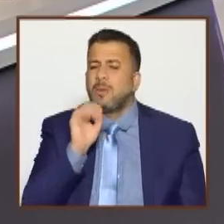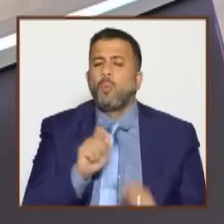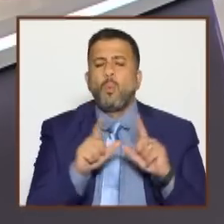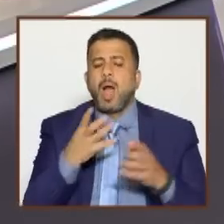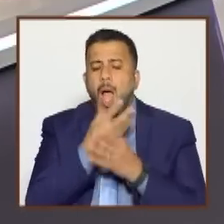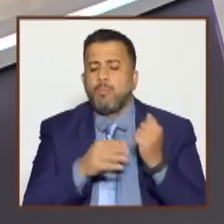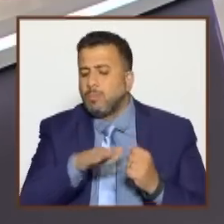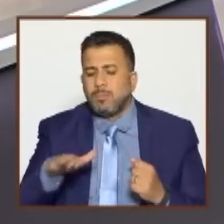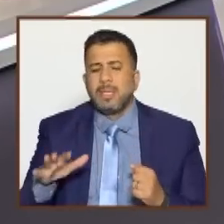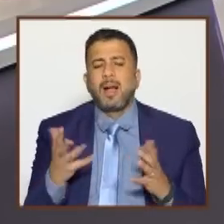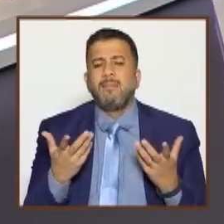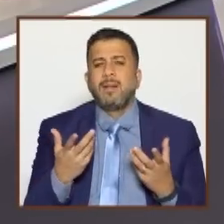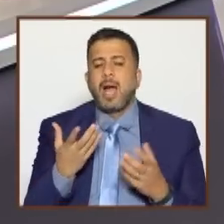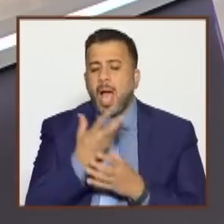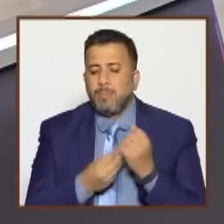تضربي لي مثال؟